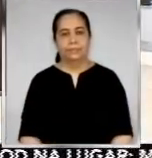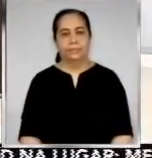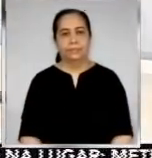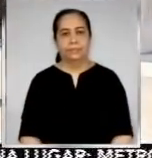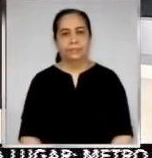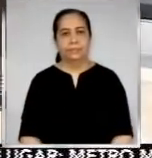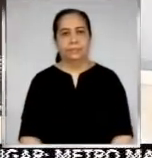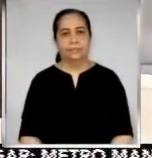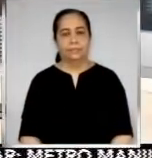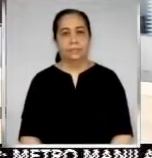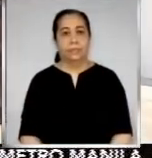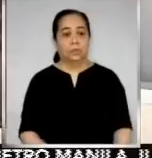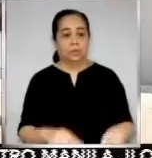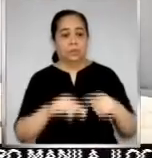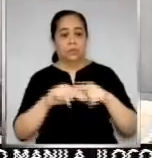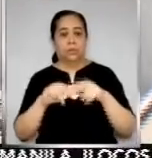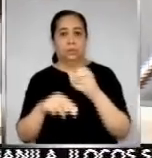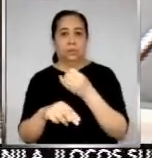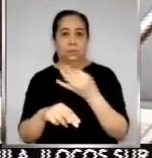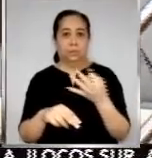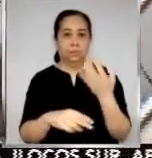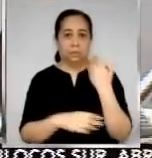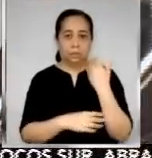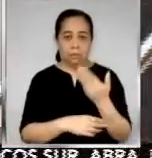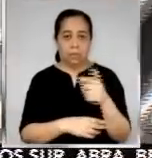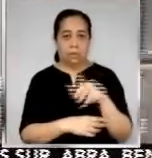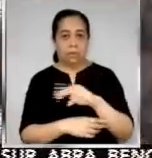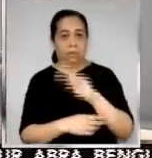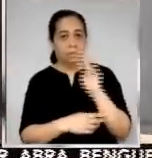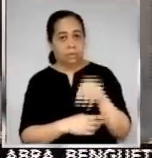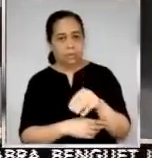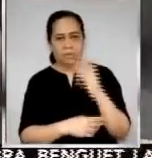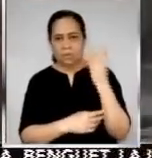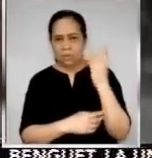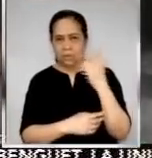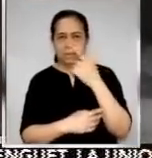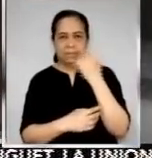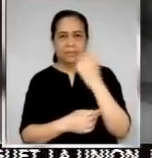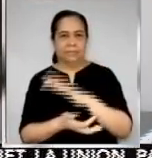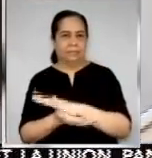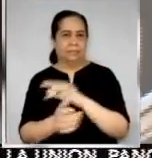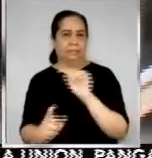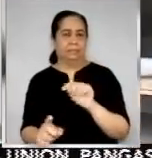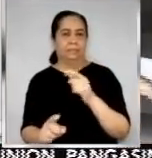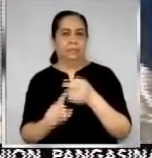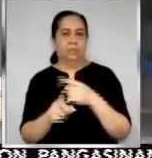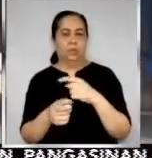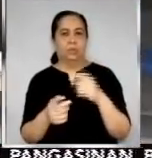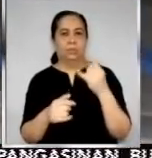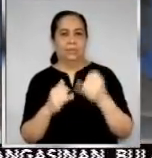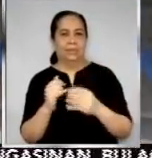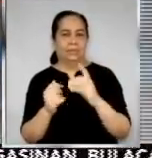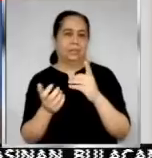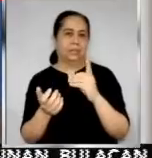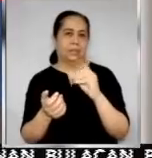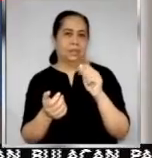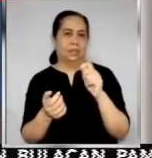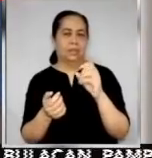Tumataas ang bilang ng mga namamatay sa Metro Manila dahil sa COVID-19. Base sa pinakahuling datos ng OCTA Research